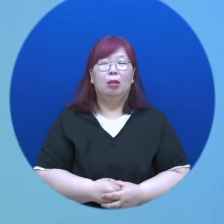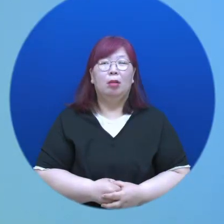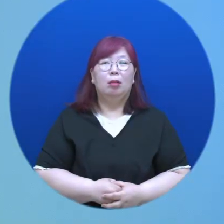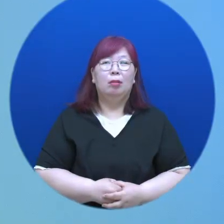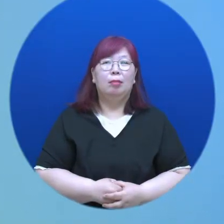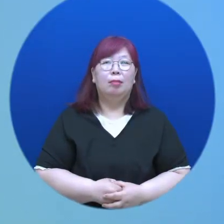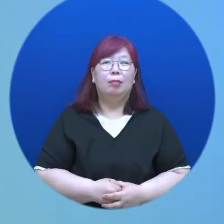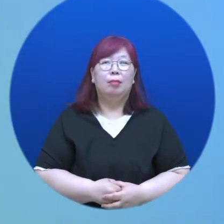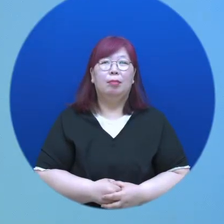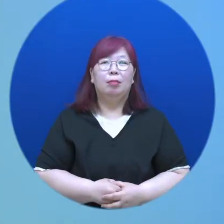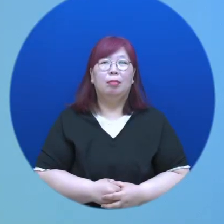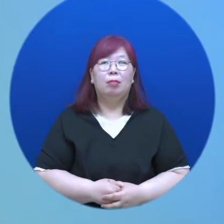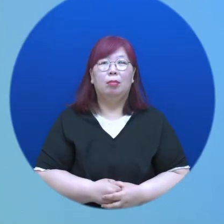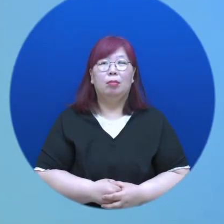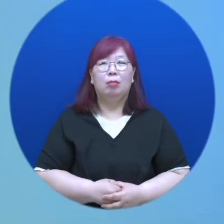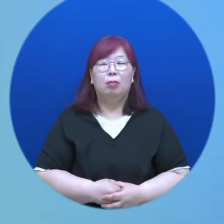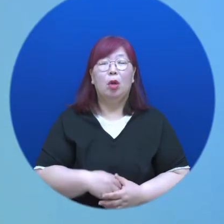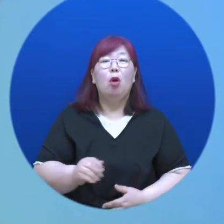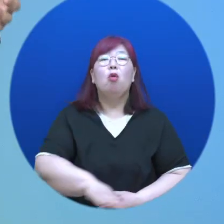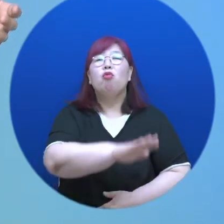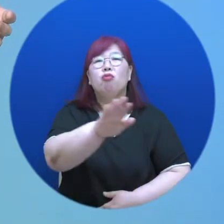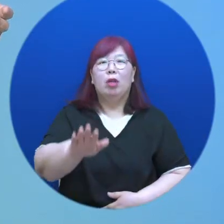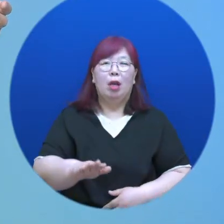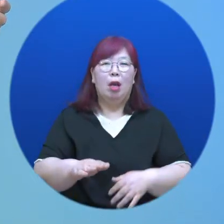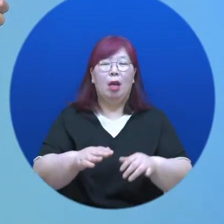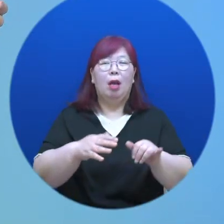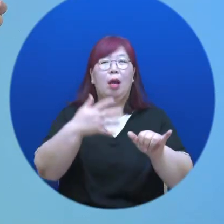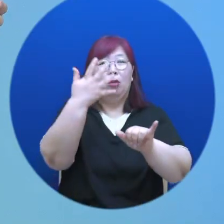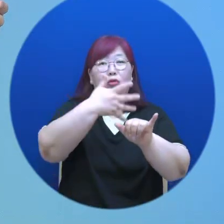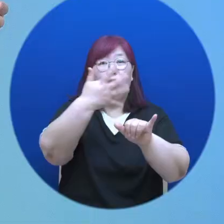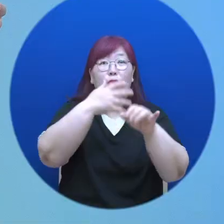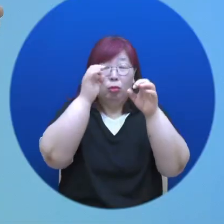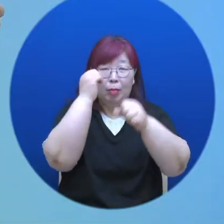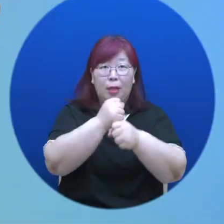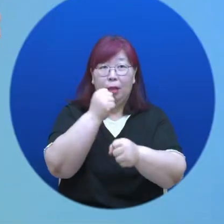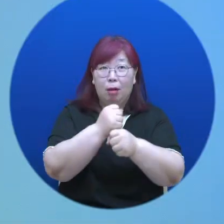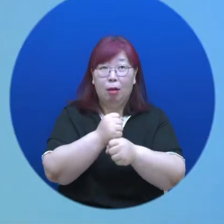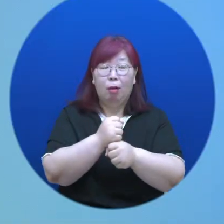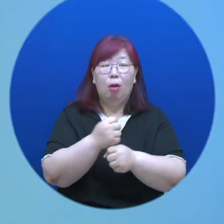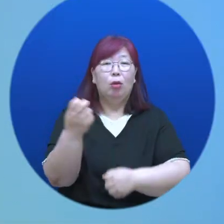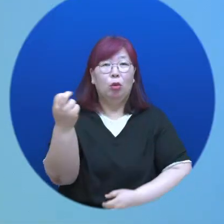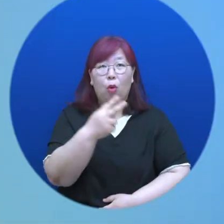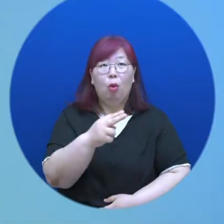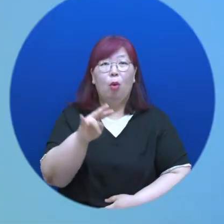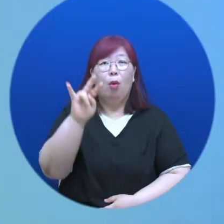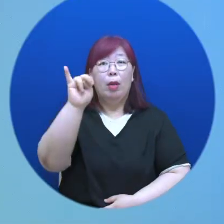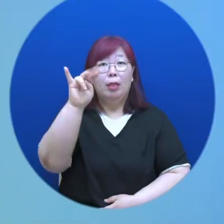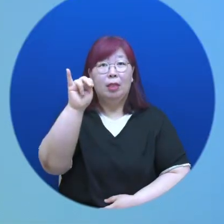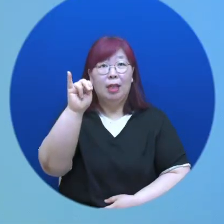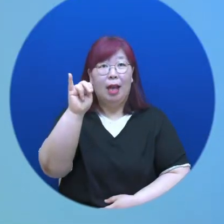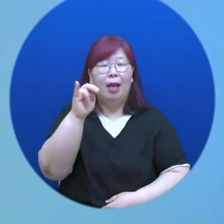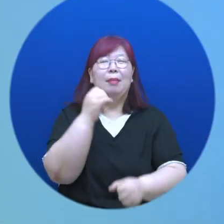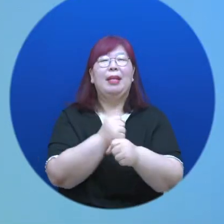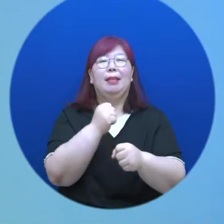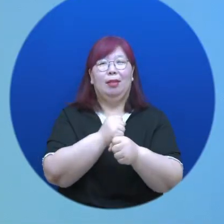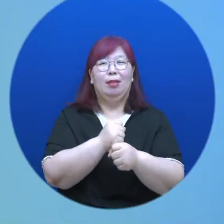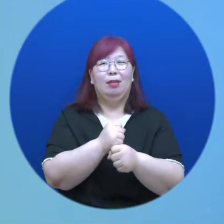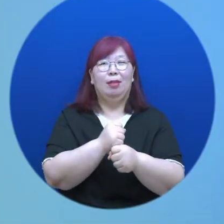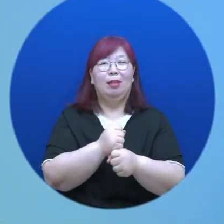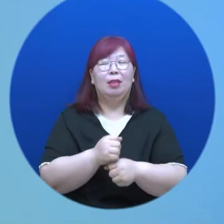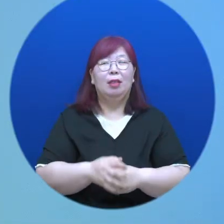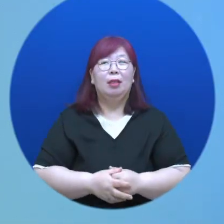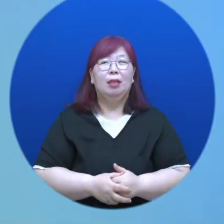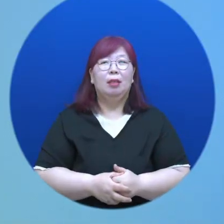우리가요, 유튜브 채널을 만듭니다. 그리고 인스타에 계정을 만들어요.